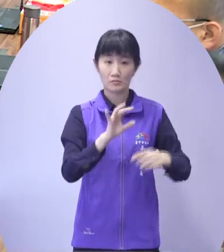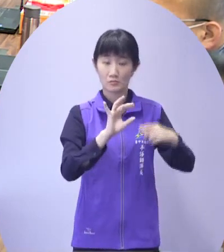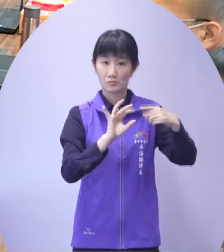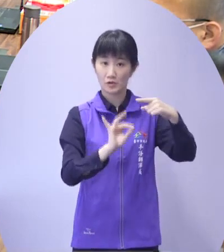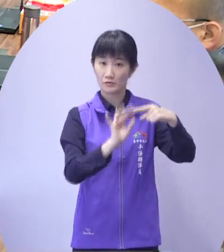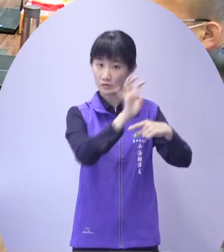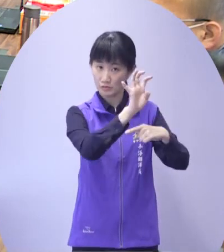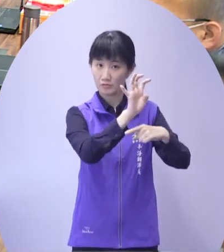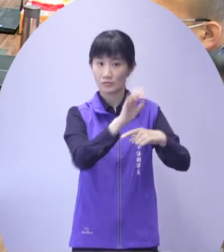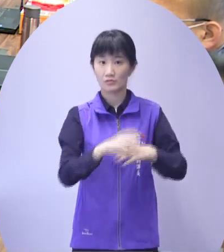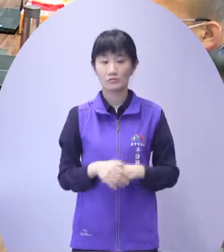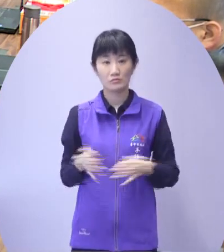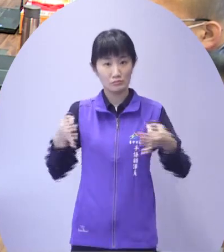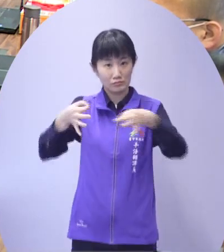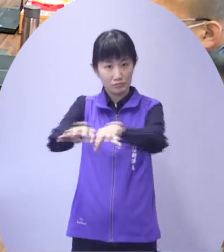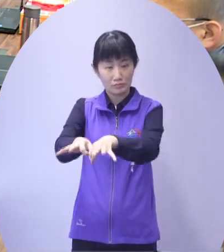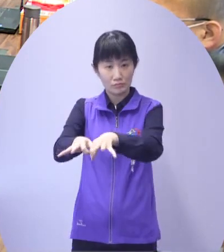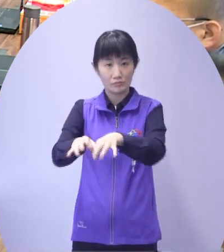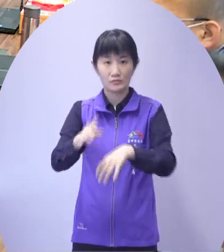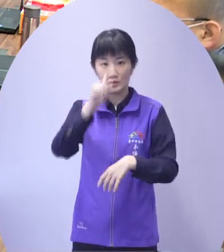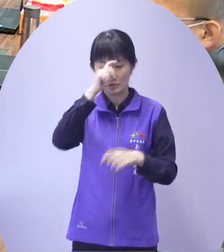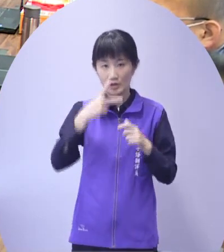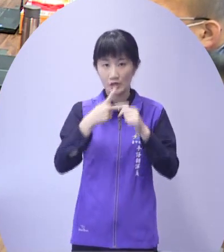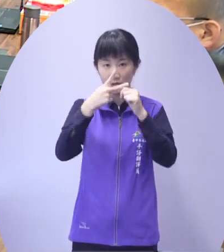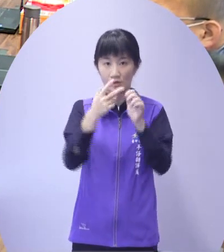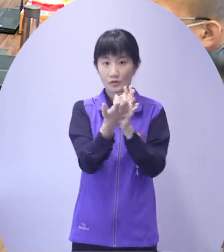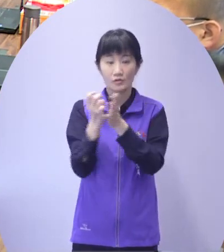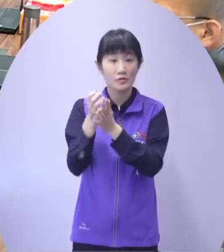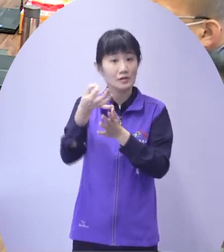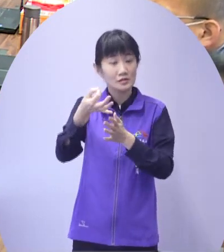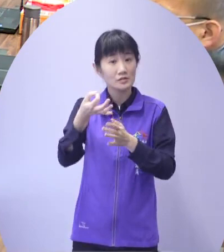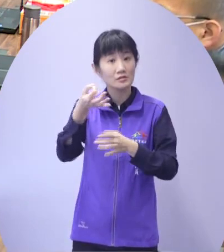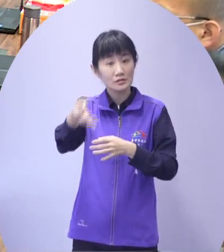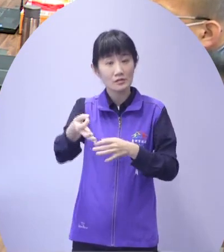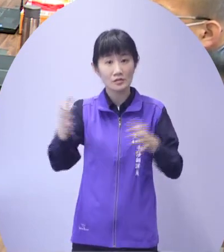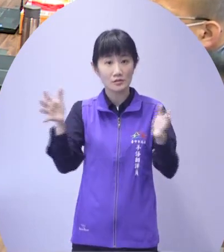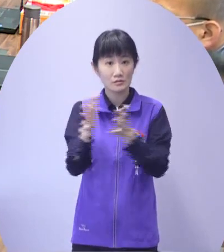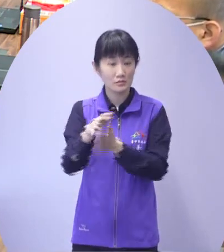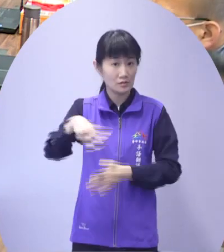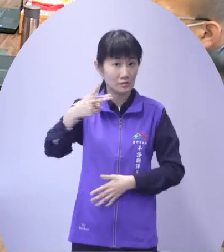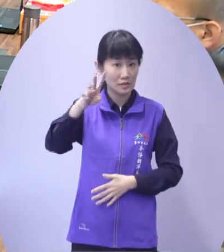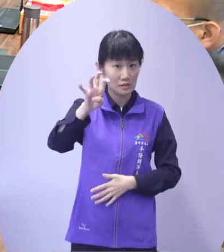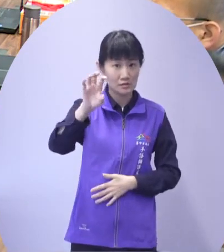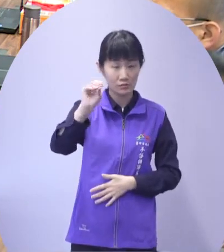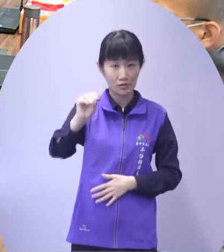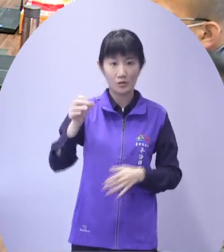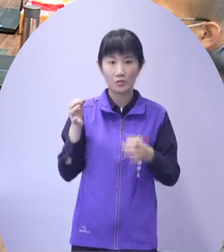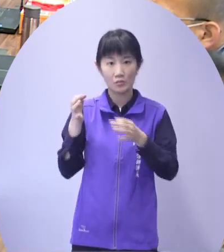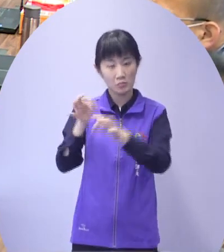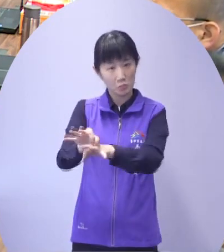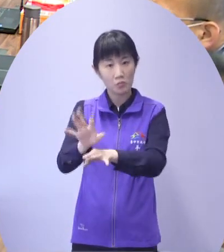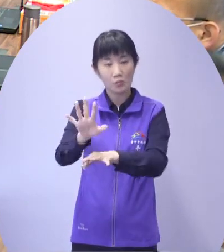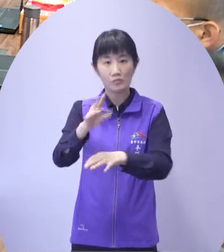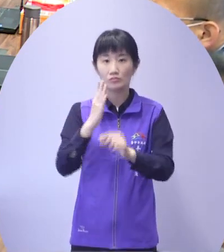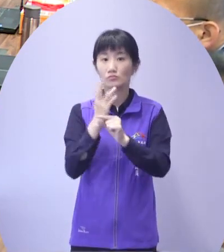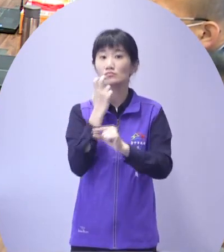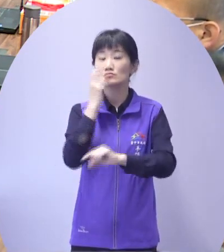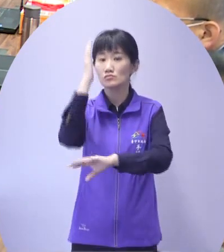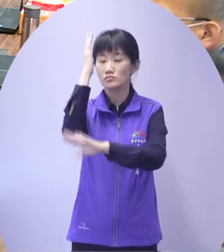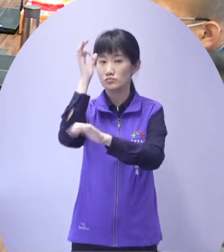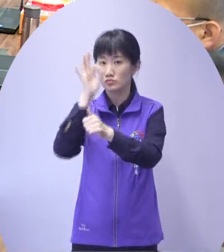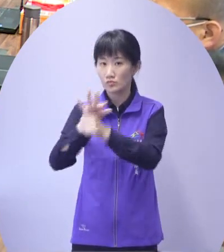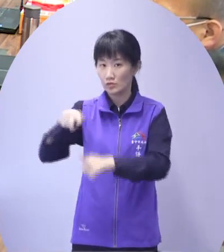40%，奉准由第二预备金支应，合计240万元整。前述中央补助